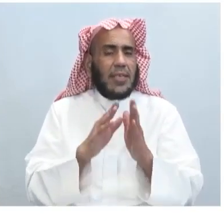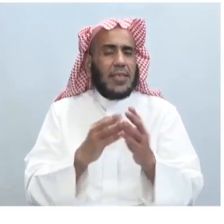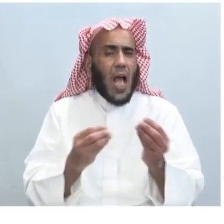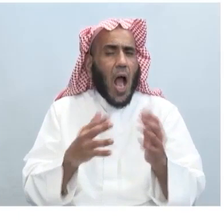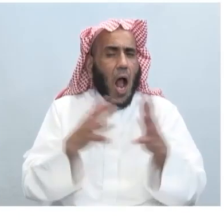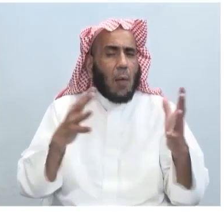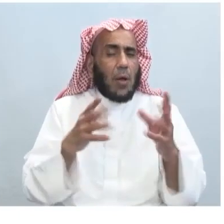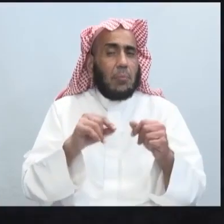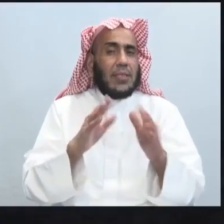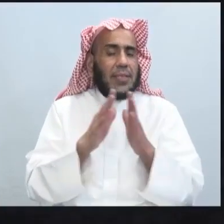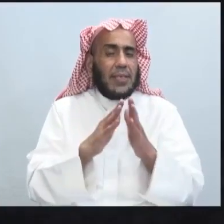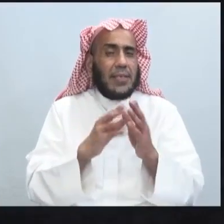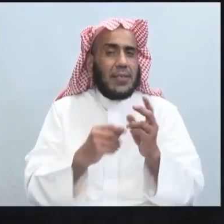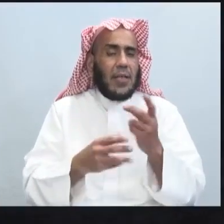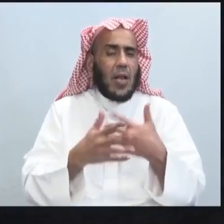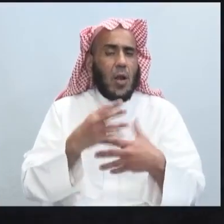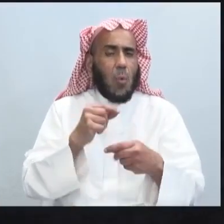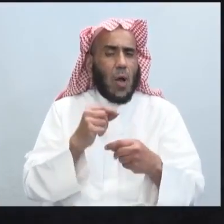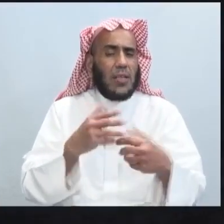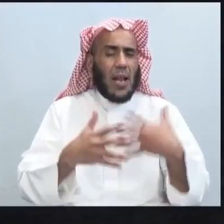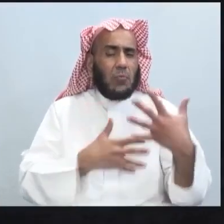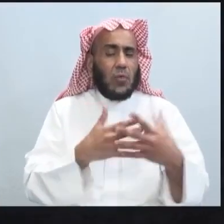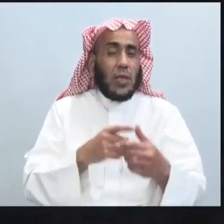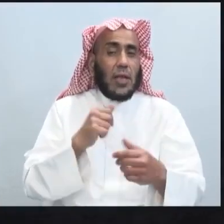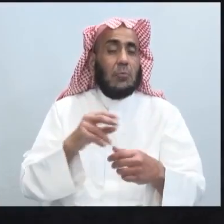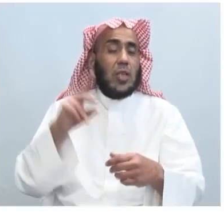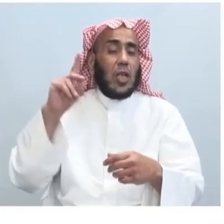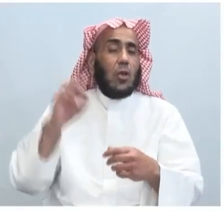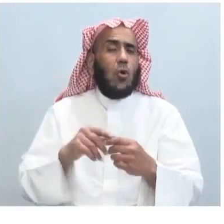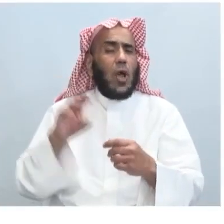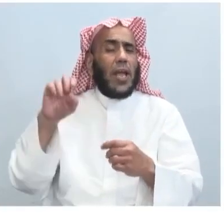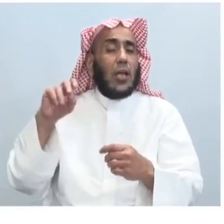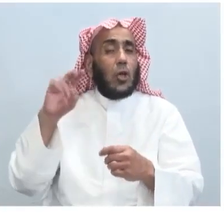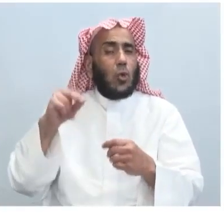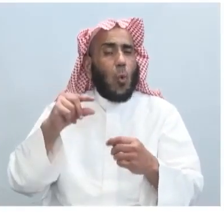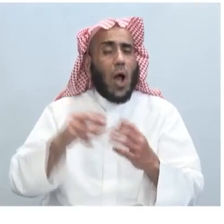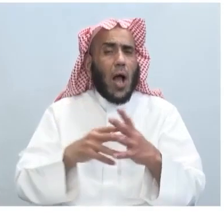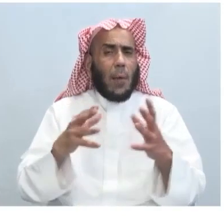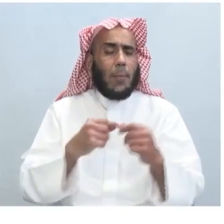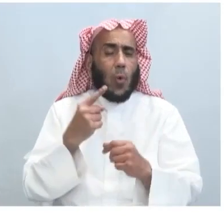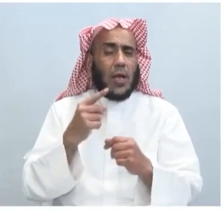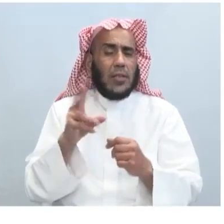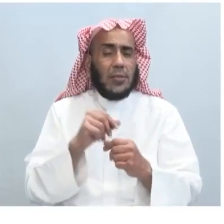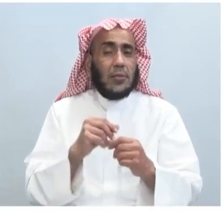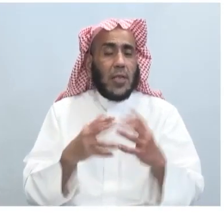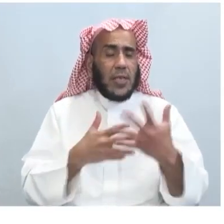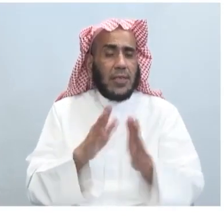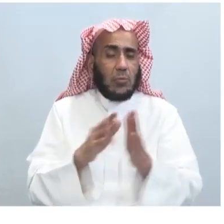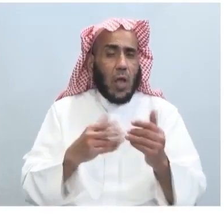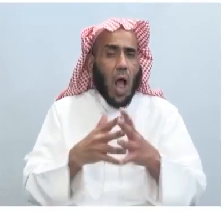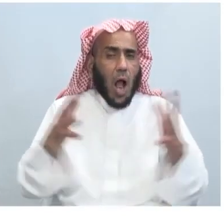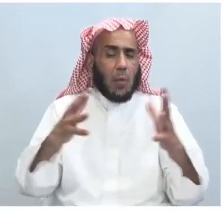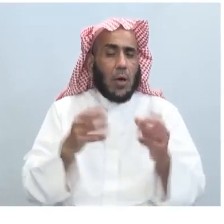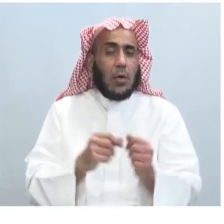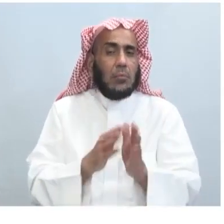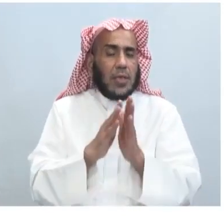اكبر من تركيز المواد المتفاعله قيمه الكي اي كيو اقل من الواحد اذا تراكيز المواد المتفاعله تكون اكبر من